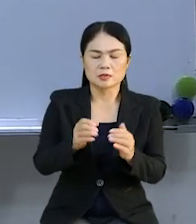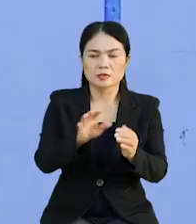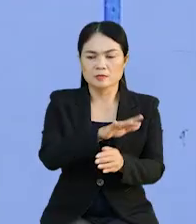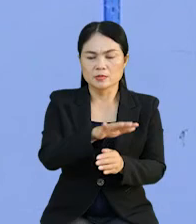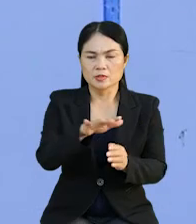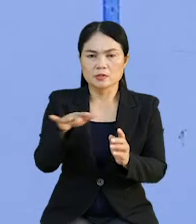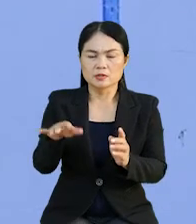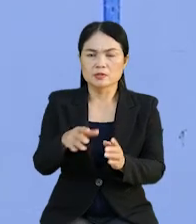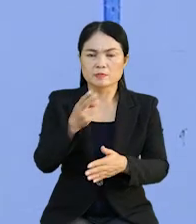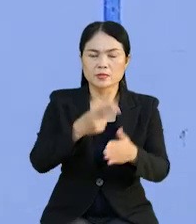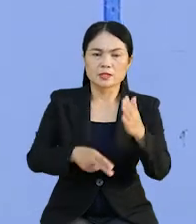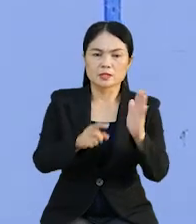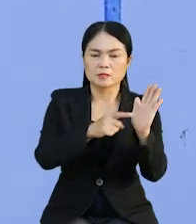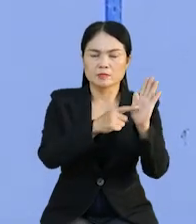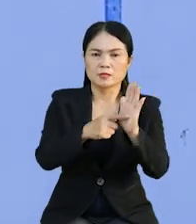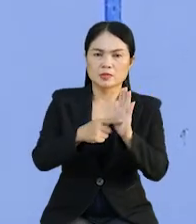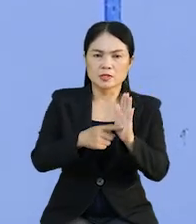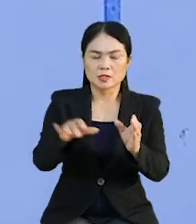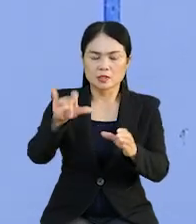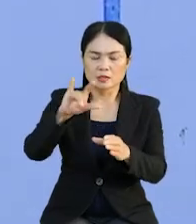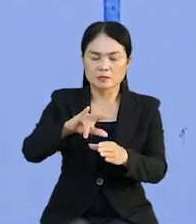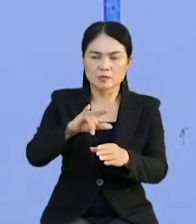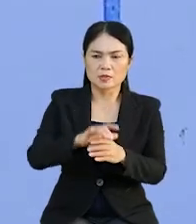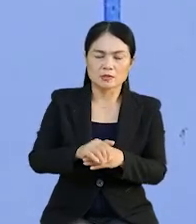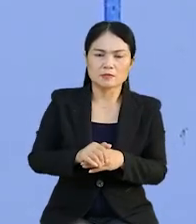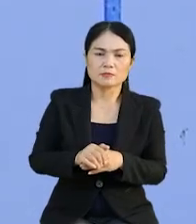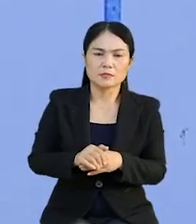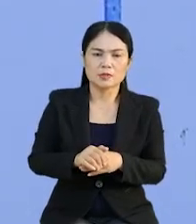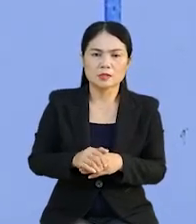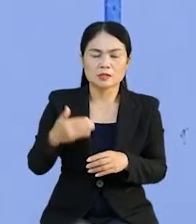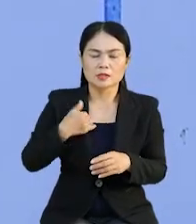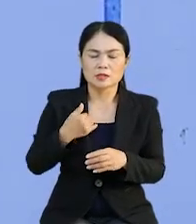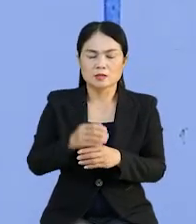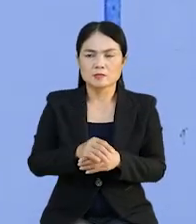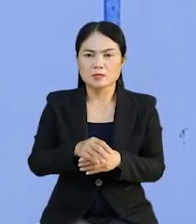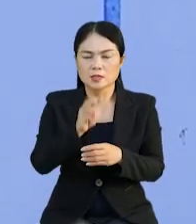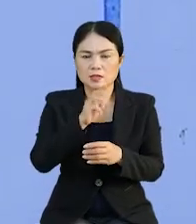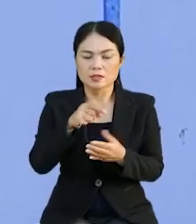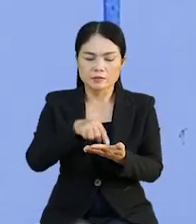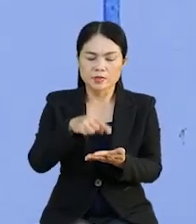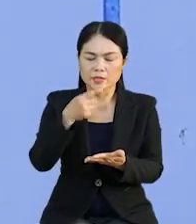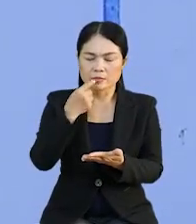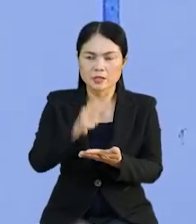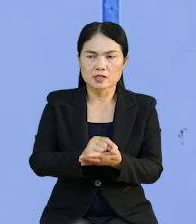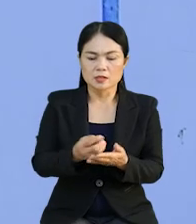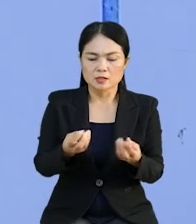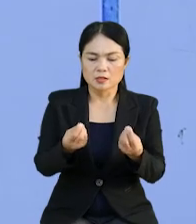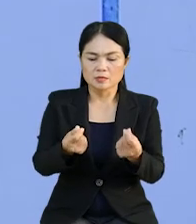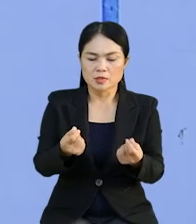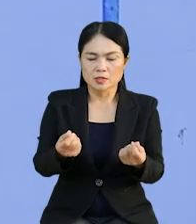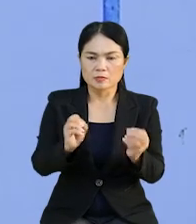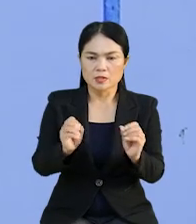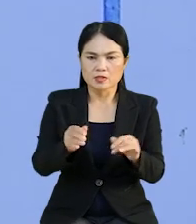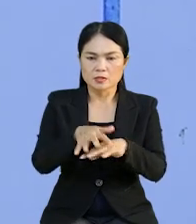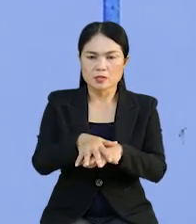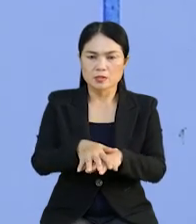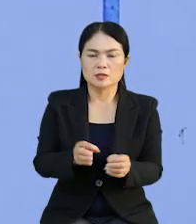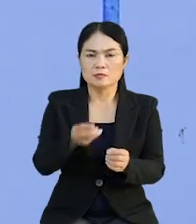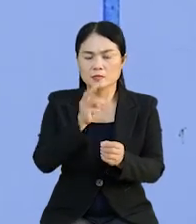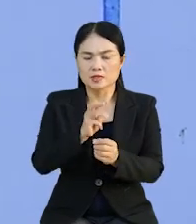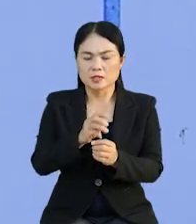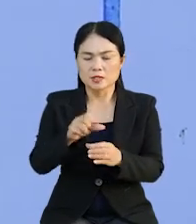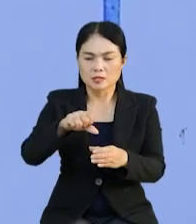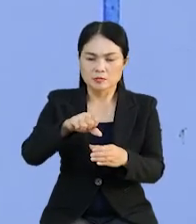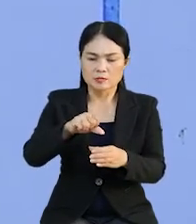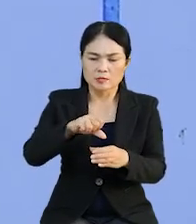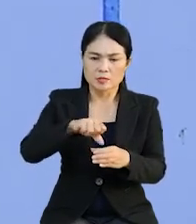ซอนี่ใส่เกณฑ์นี่ก็เนี่ยเนี่ยบางไฮท่าเปล่งกาดบาดมีตึกไพรมีใดมันจีบดักมีอุสมันมี